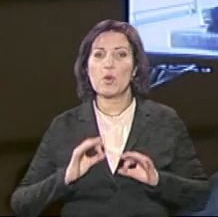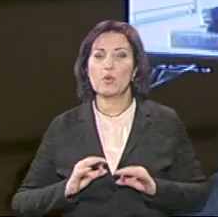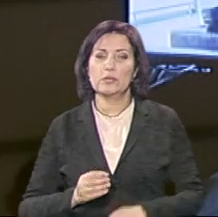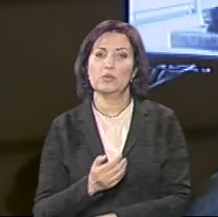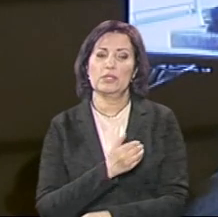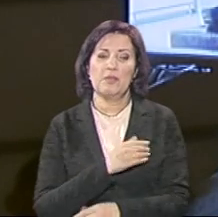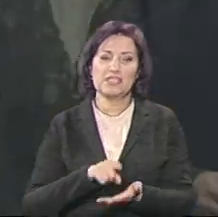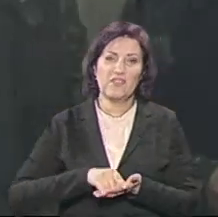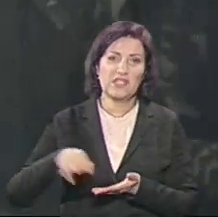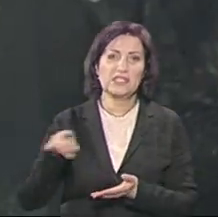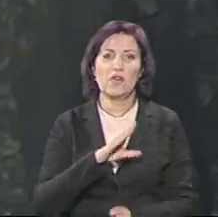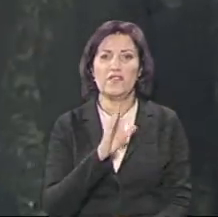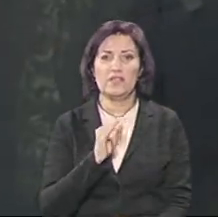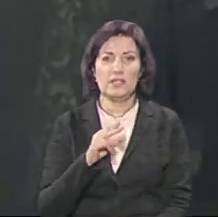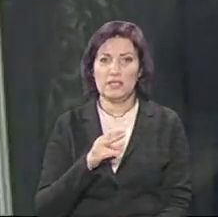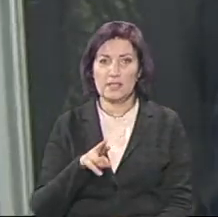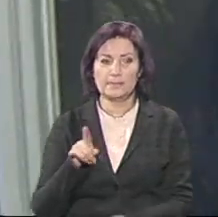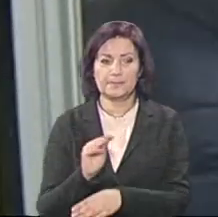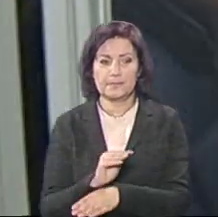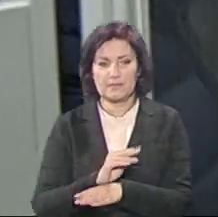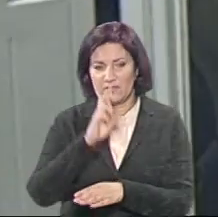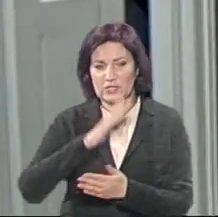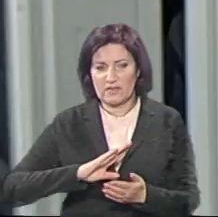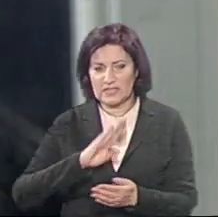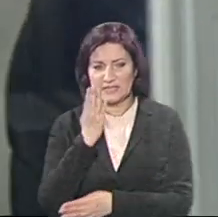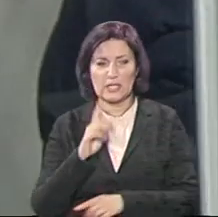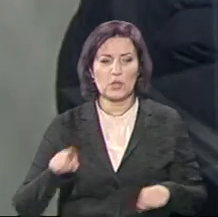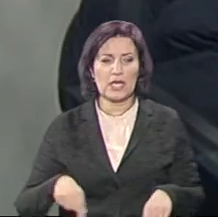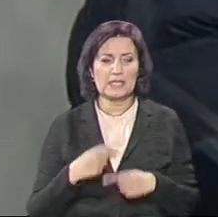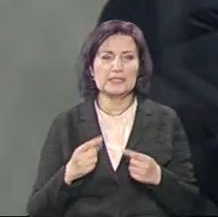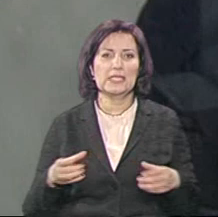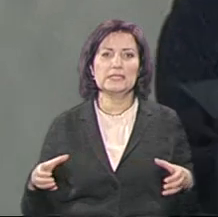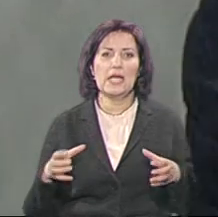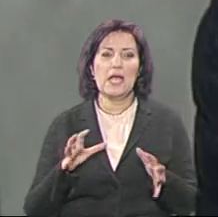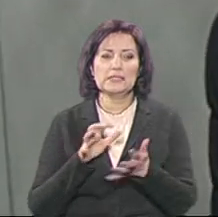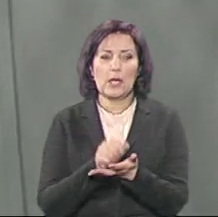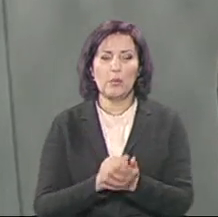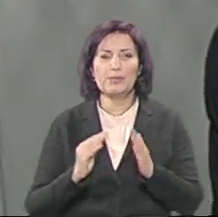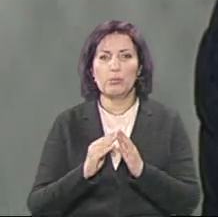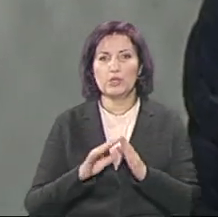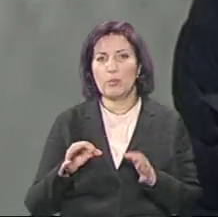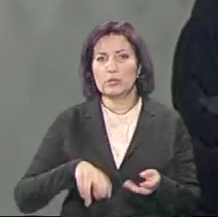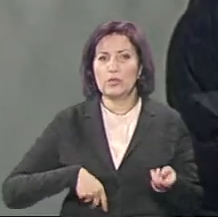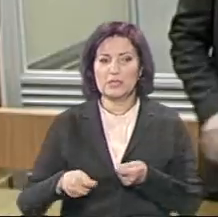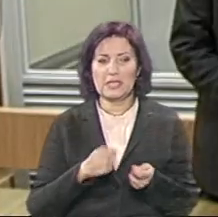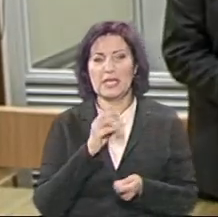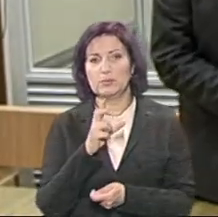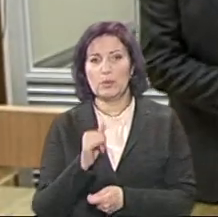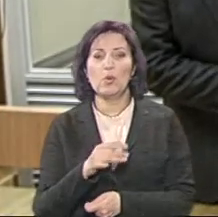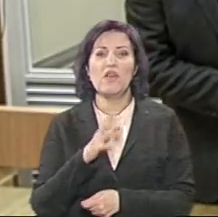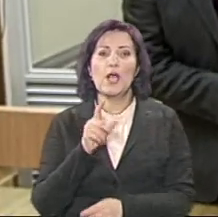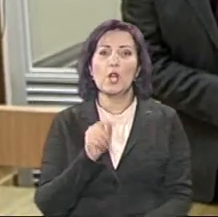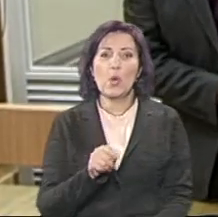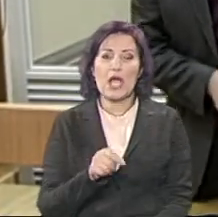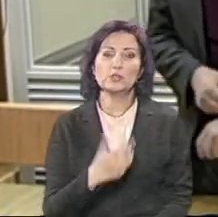намагався вилетіти до Відня. Його звинувачують у державній зраді, організації захоплень будівель обласної адміністрації та СБУ в Луганську 5 років